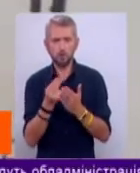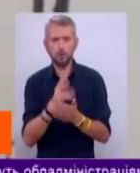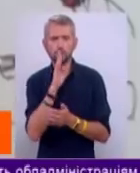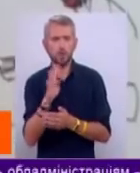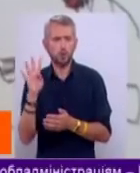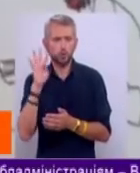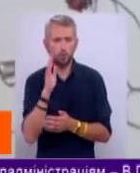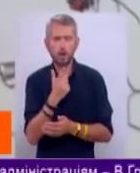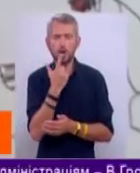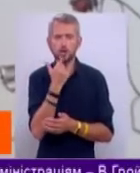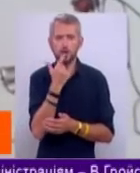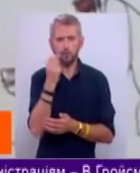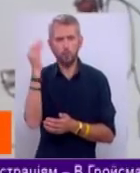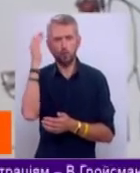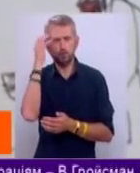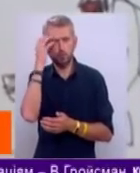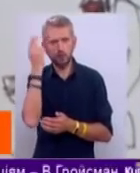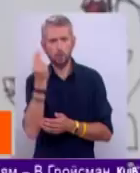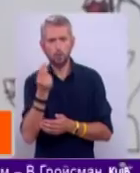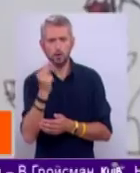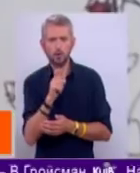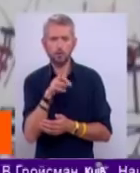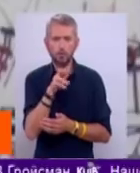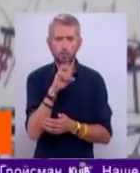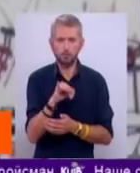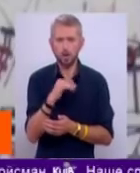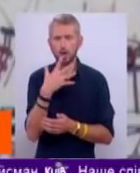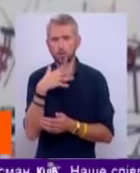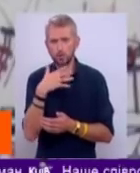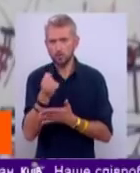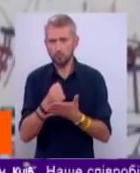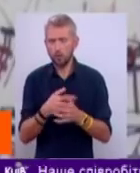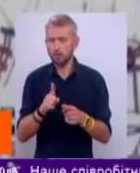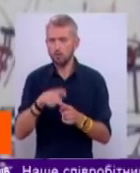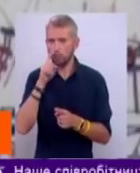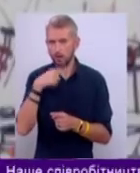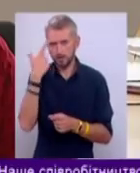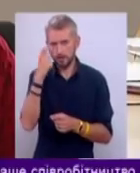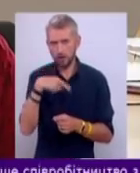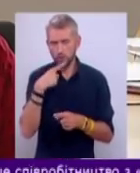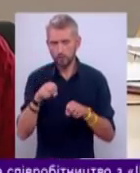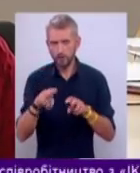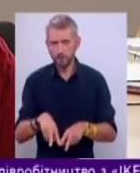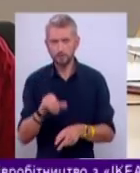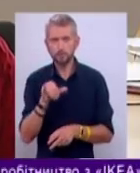тому. Червоно-чорні кольори, зомбі, зброя і кров. Це поганий знак, кажуть фахівці. У дитини нет і не